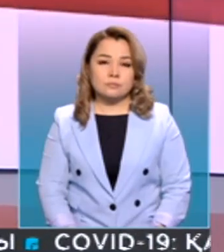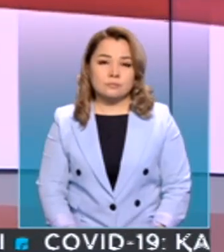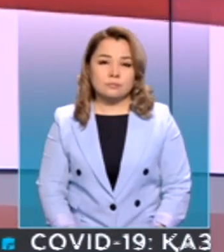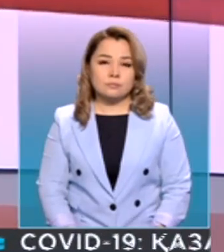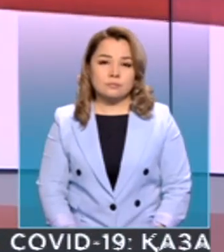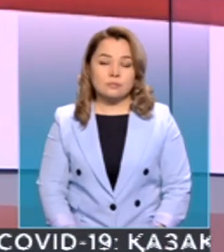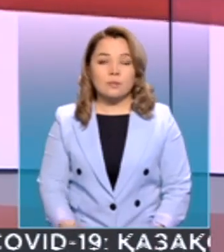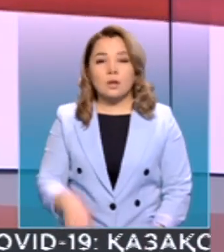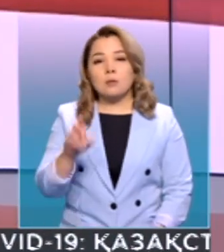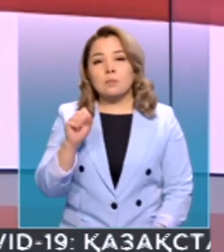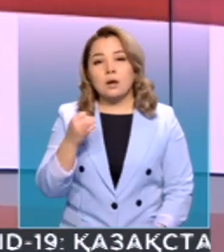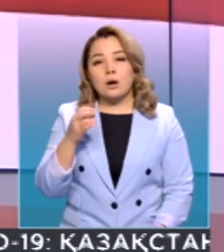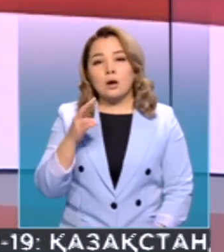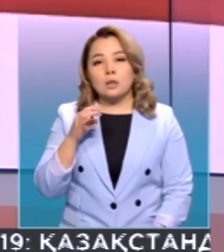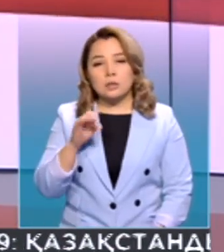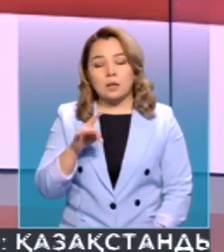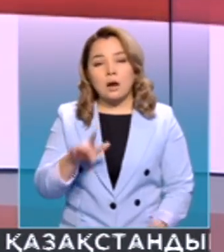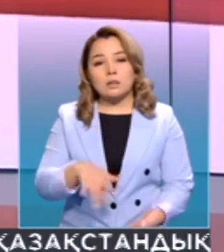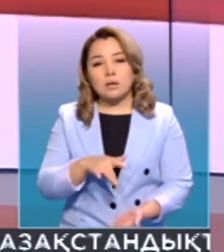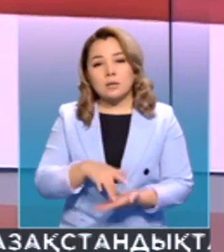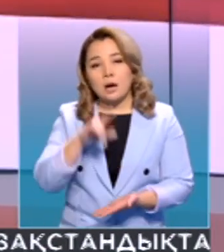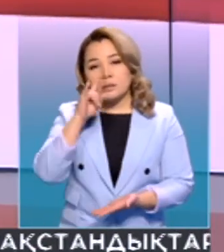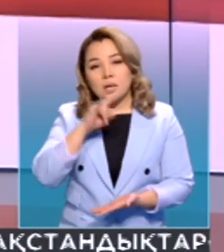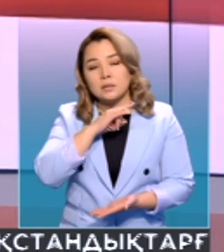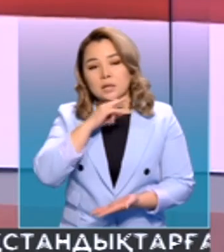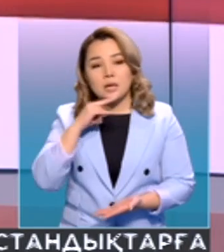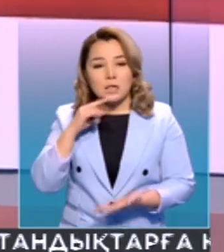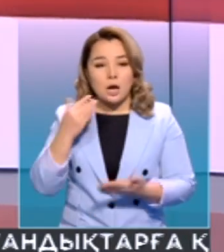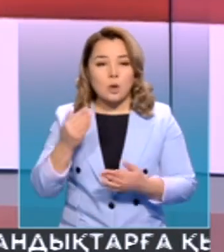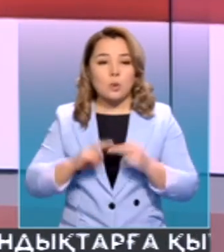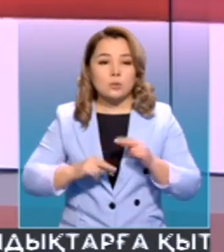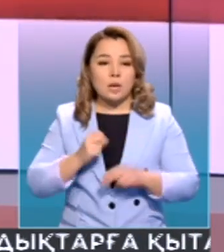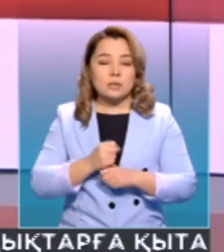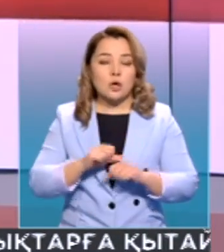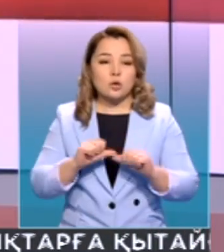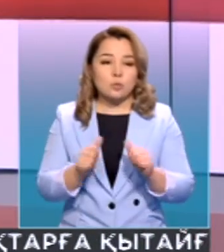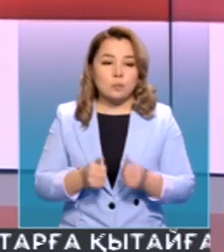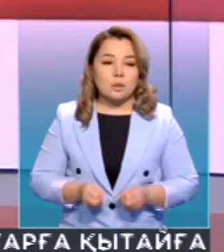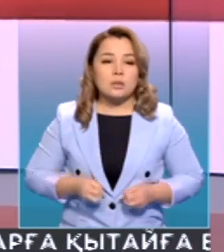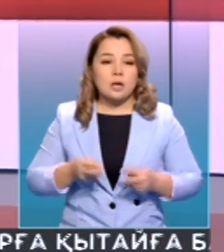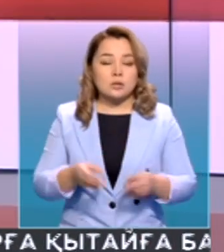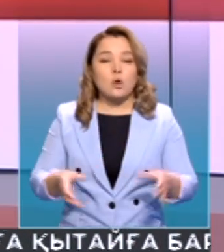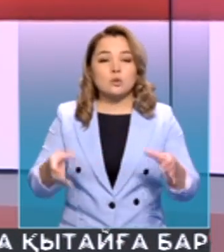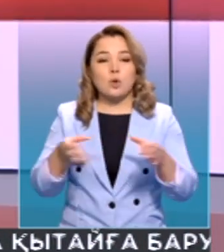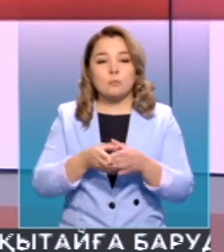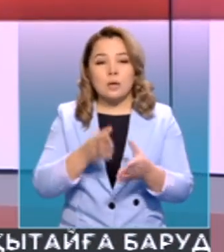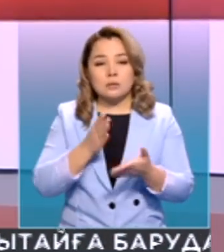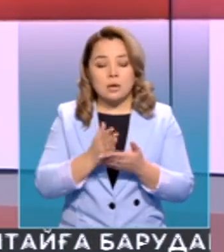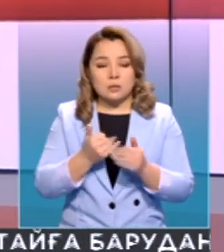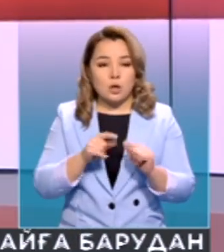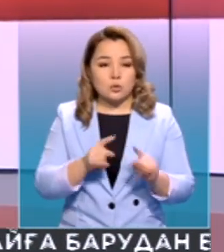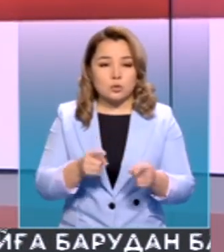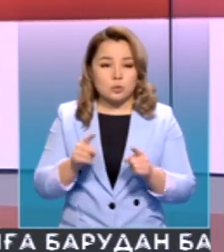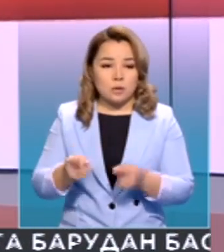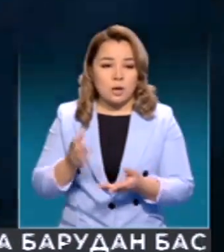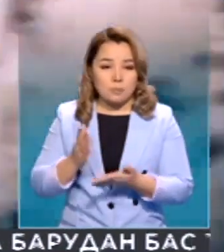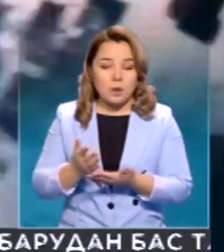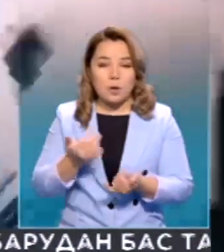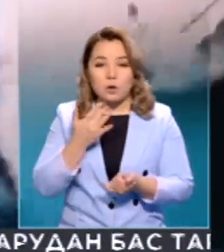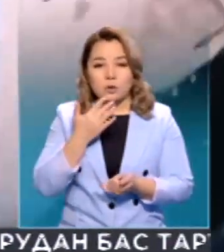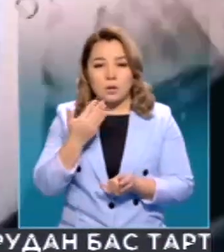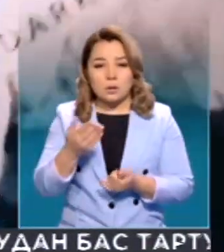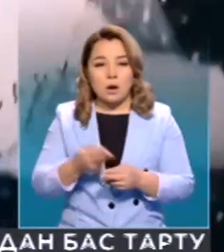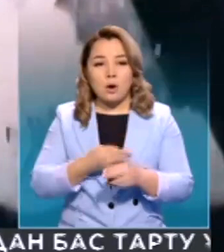Елге оралсақ, Байқоңыр қаласында Қазақстан мен Ресей азаматтарынан құралған ұйымдасқан қылмыстық топ құрықталды. 3 қаңтарда еліміздің ұлттық